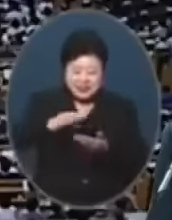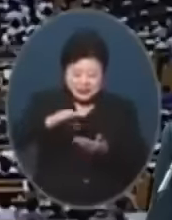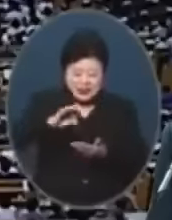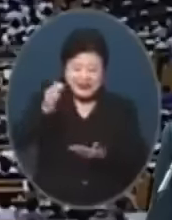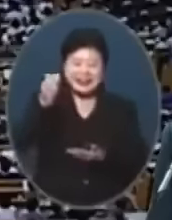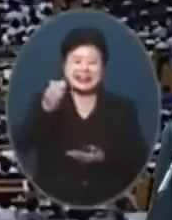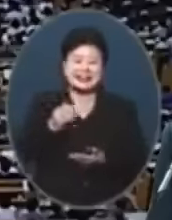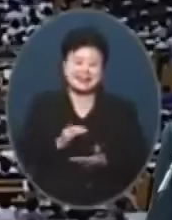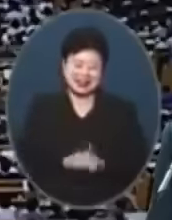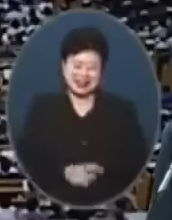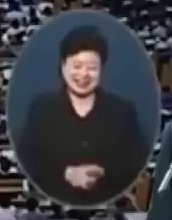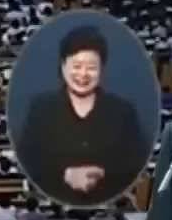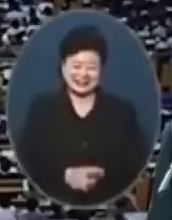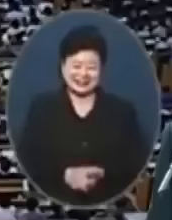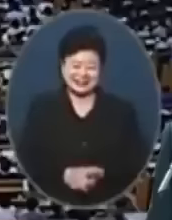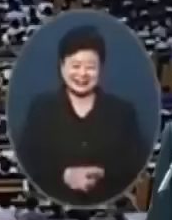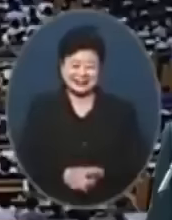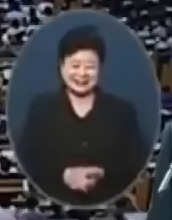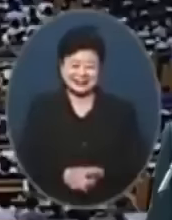선을 이루게 만드는 것입니다.